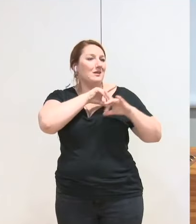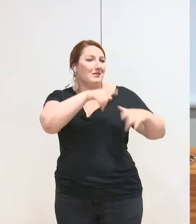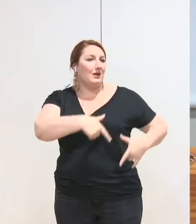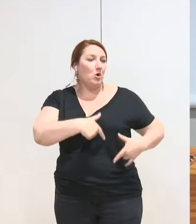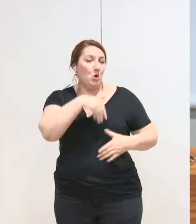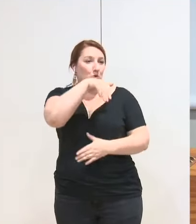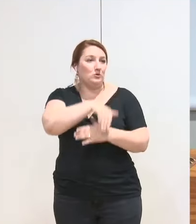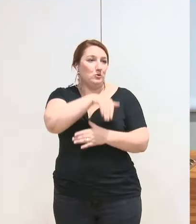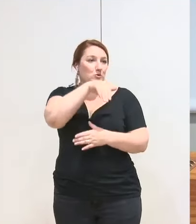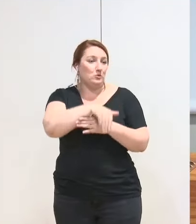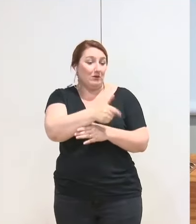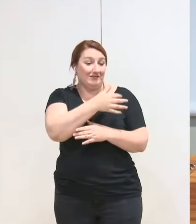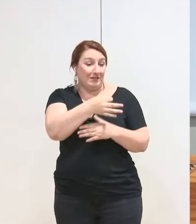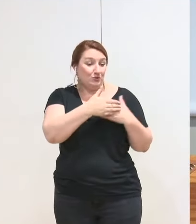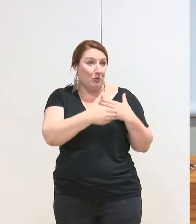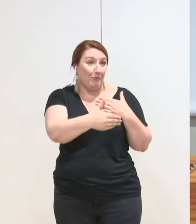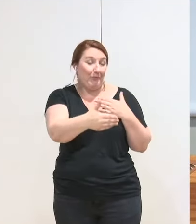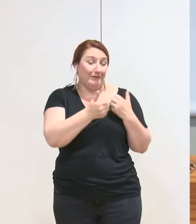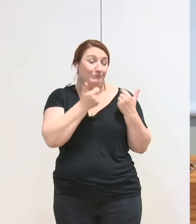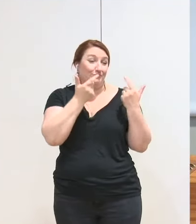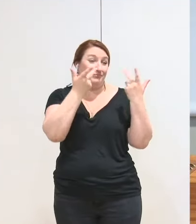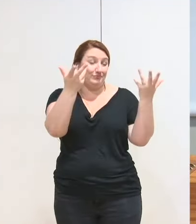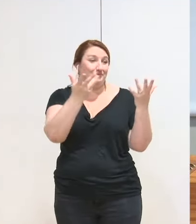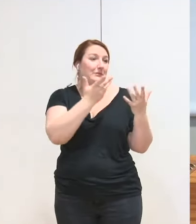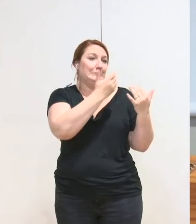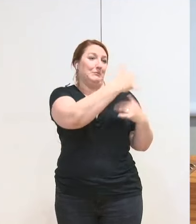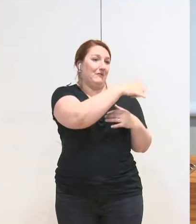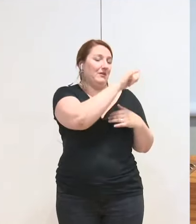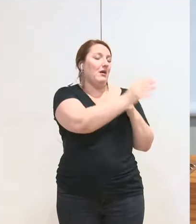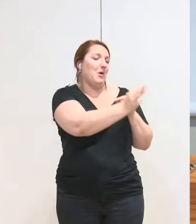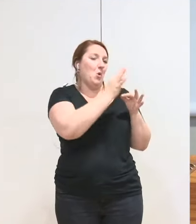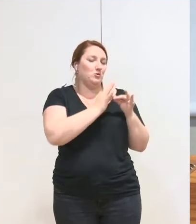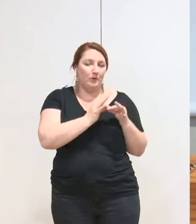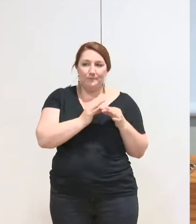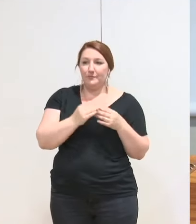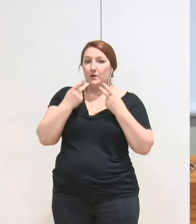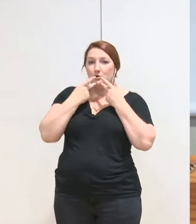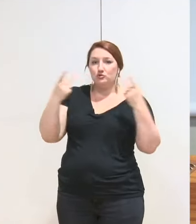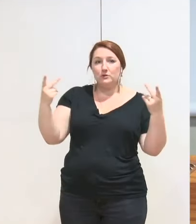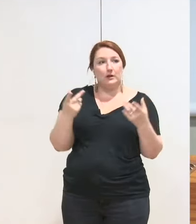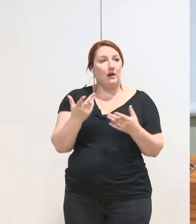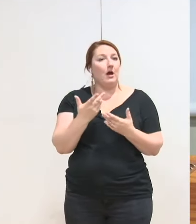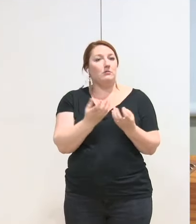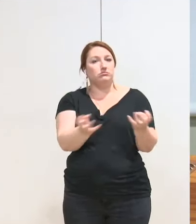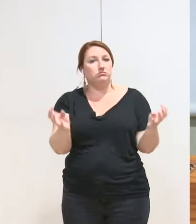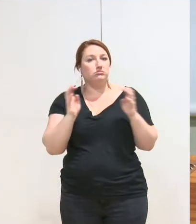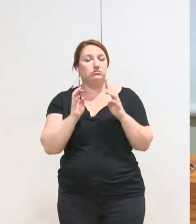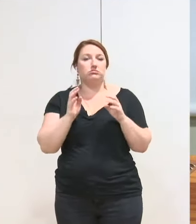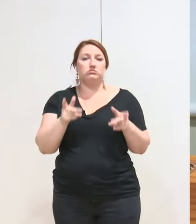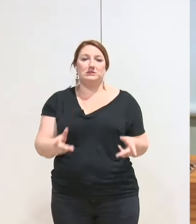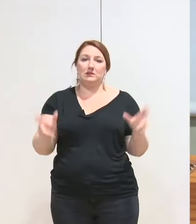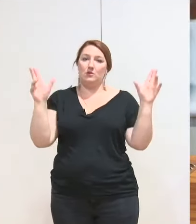nombreux cette semaine je déclare la séance ouverte et je vous propose de